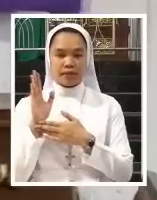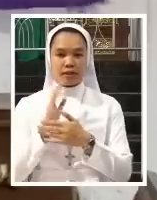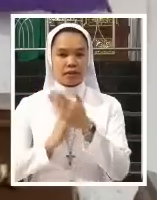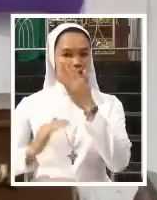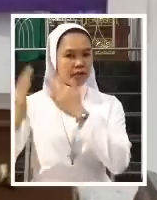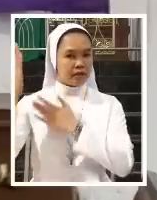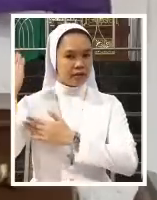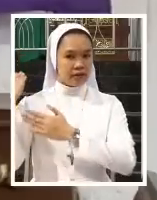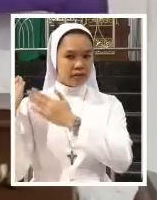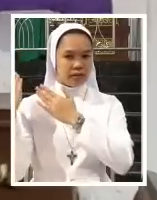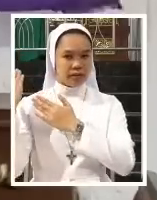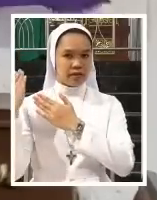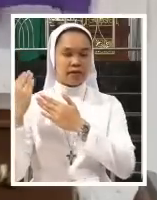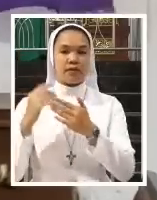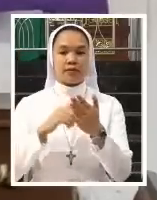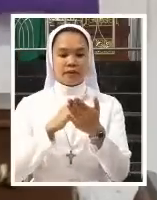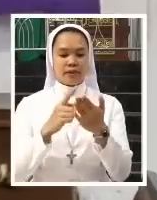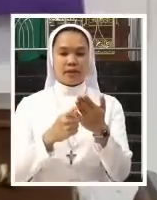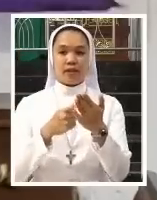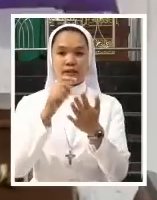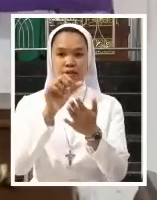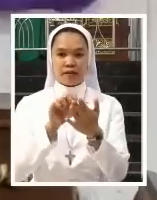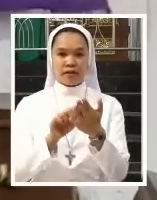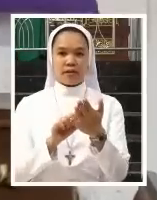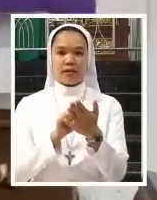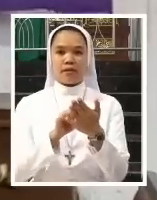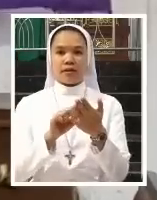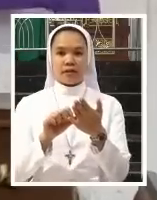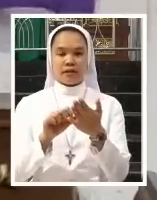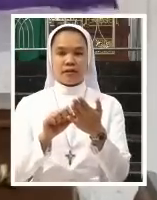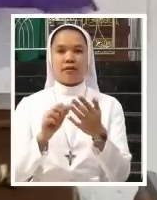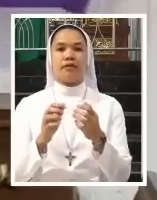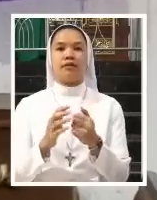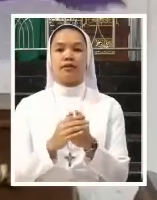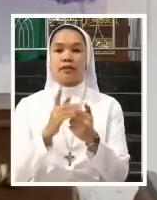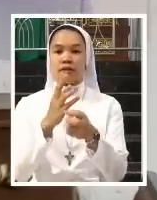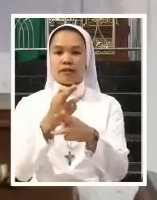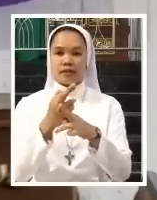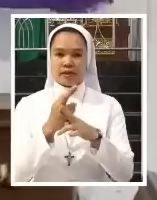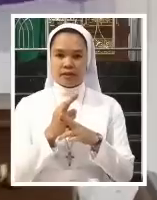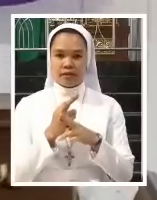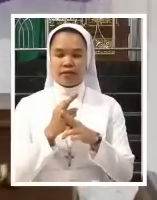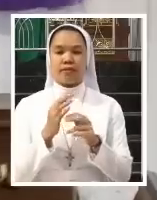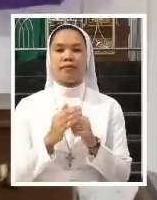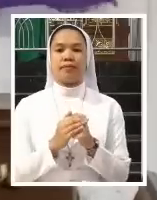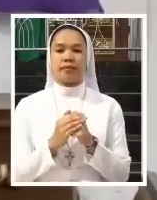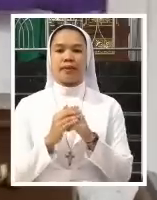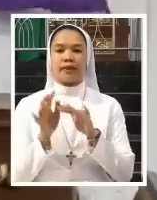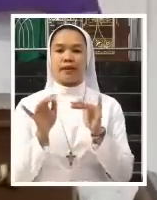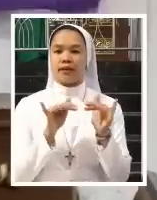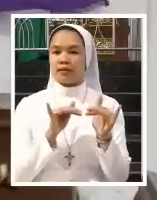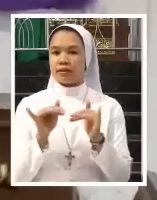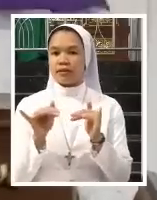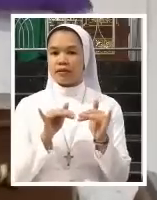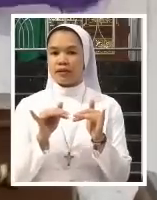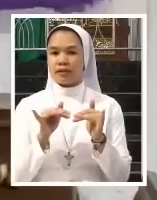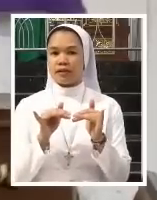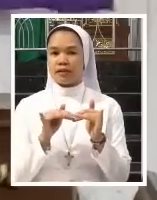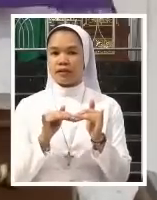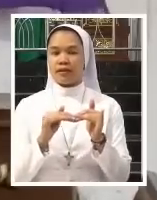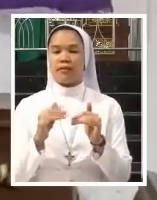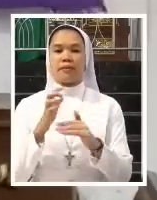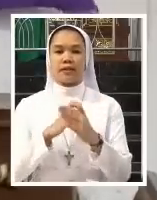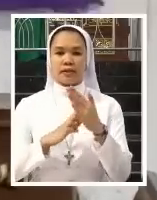naginibuninda kan sinda mag-ako kan banal na orden. Siring man, sa laog kan sa